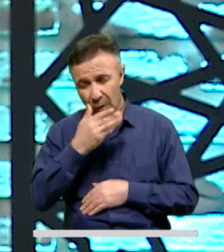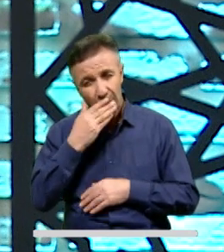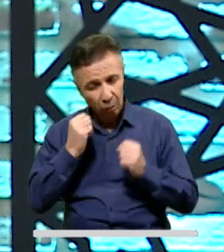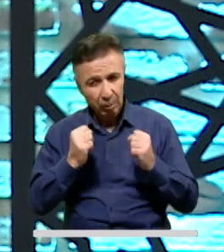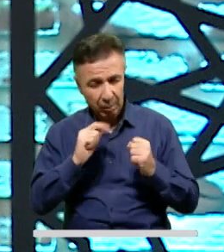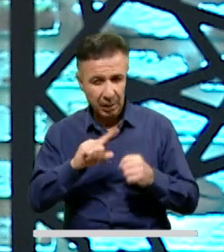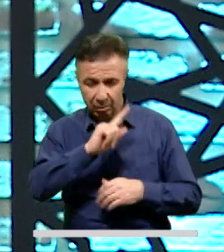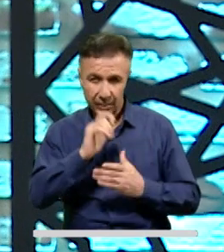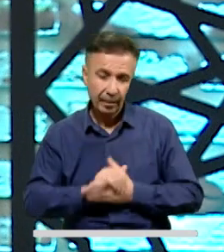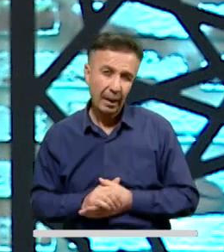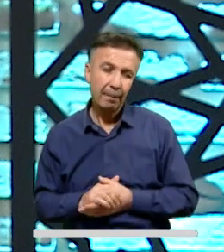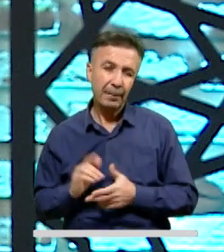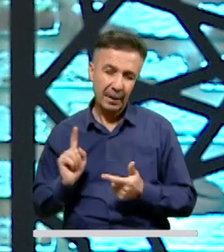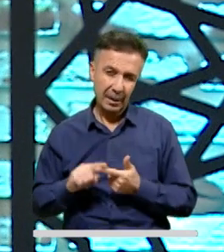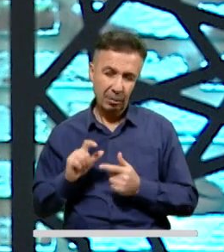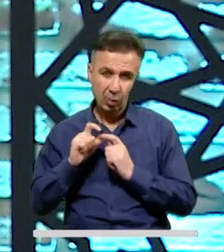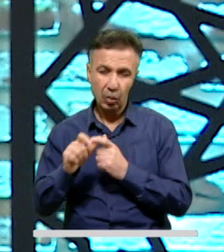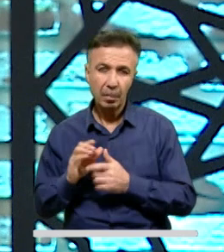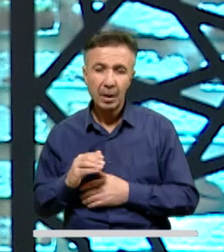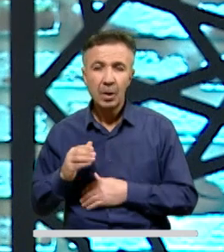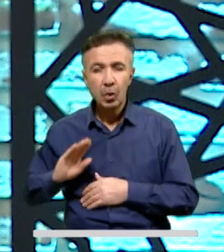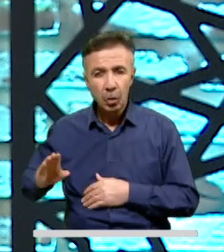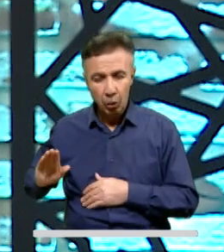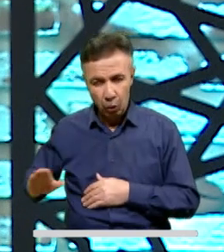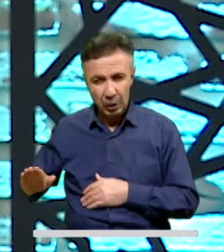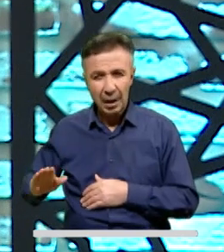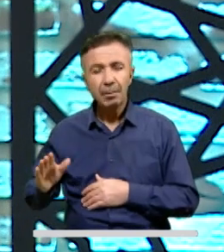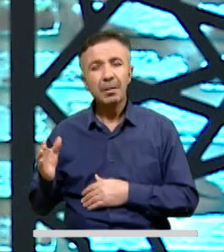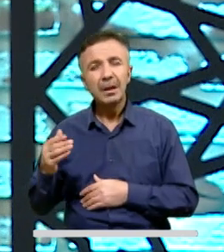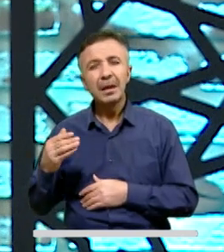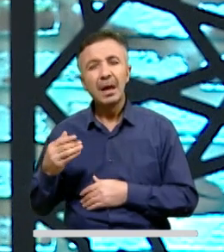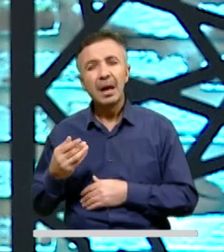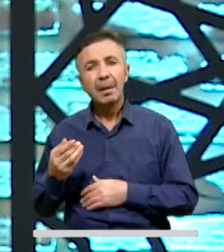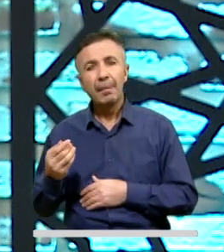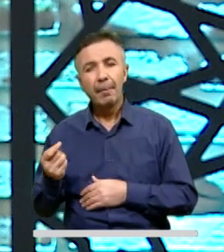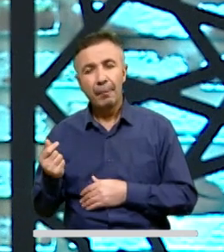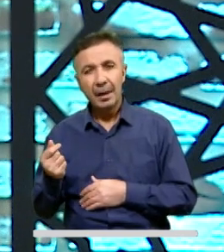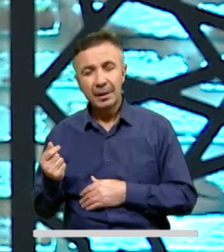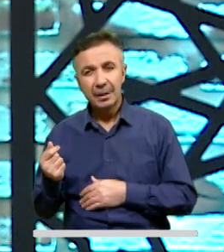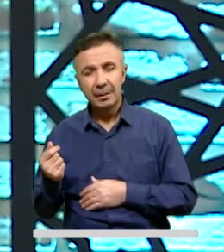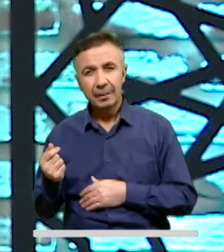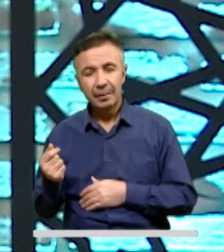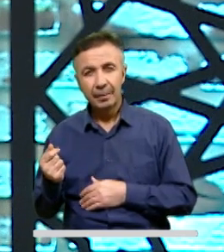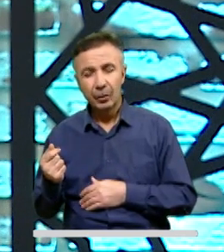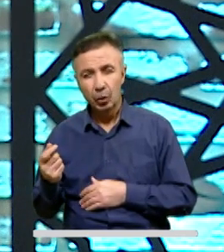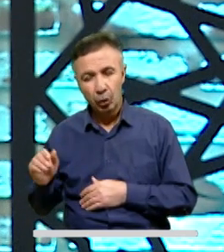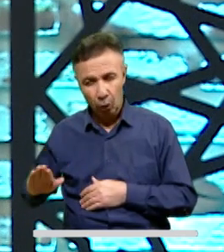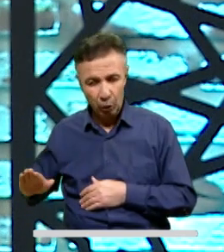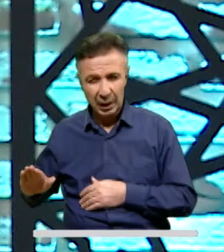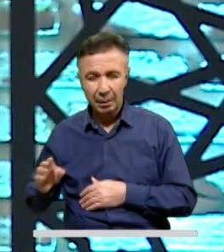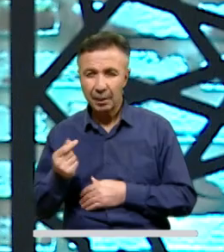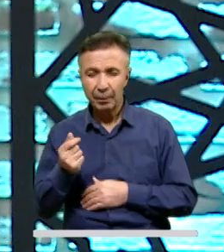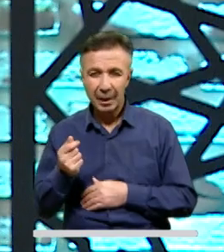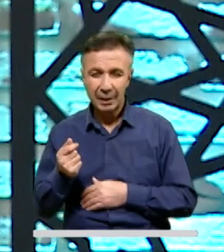parasını eşimin haberi olmadan sadaka verebilir miyim? Eşimin parası değil, çocuklarımın